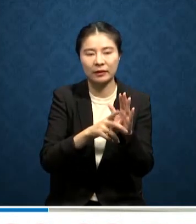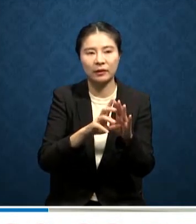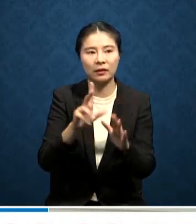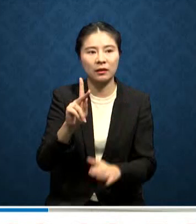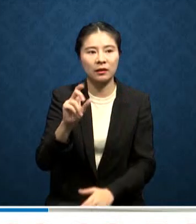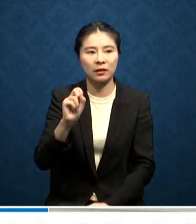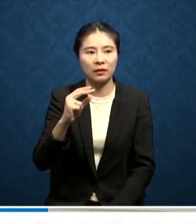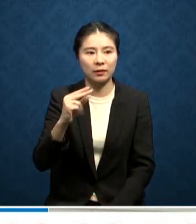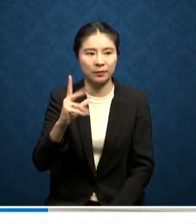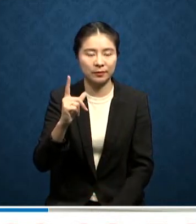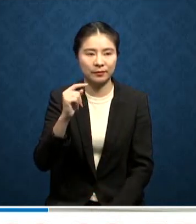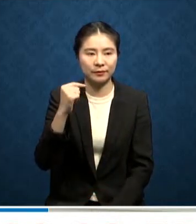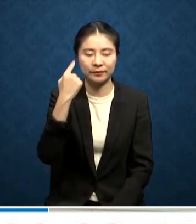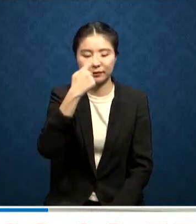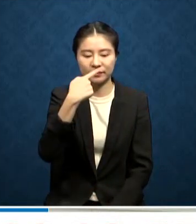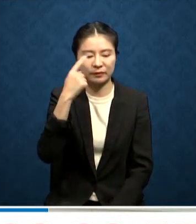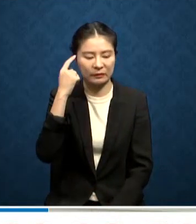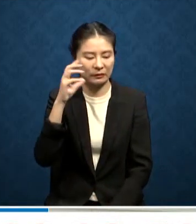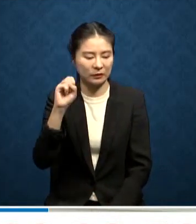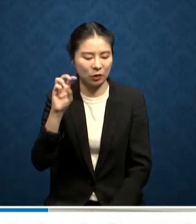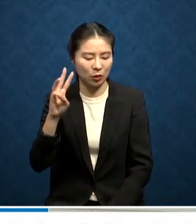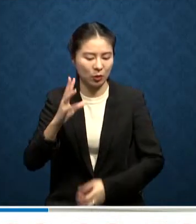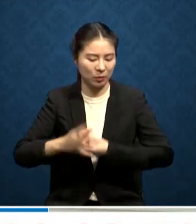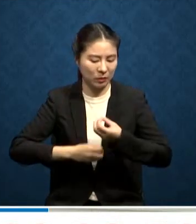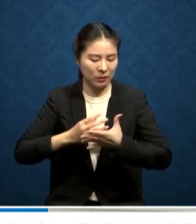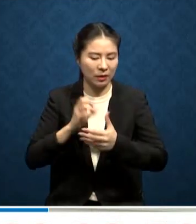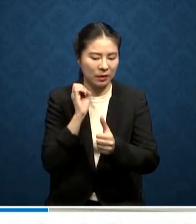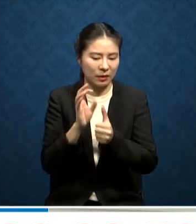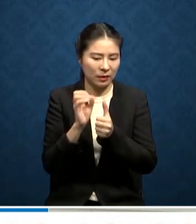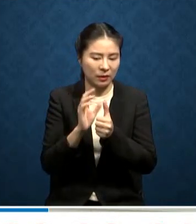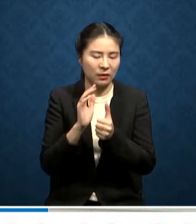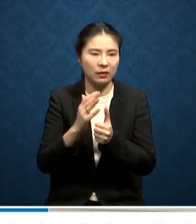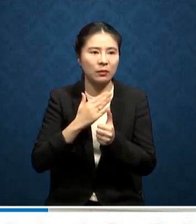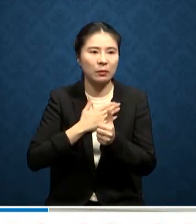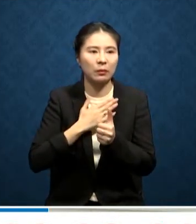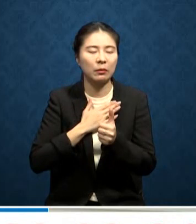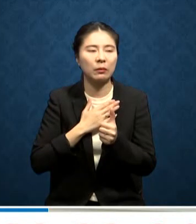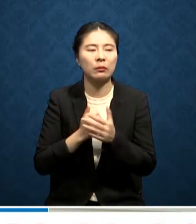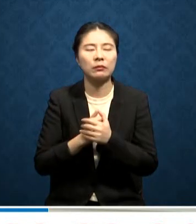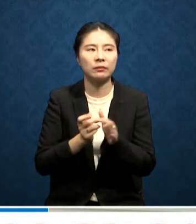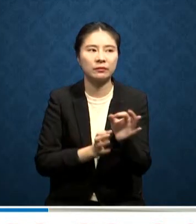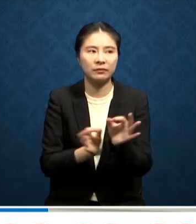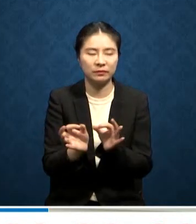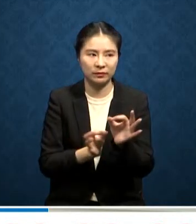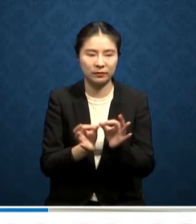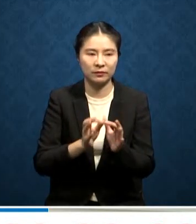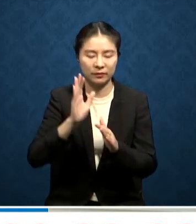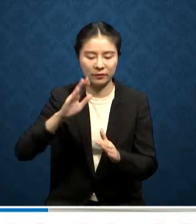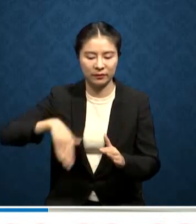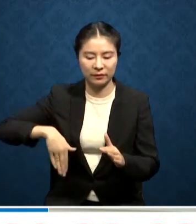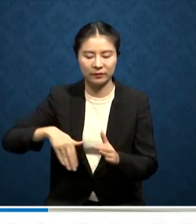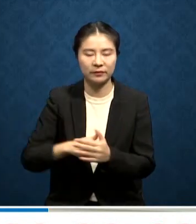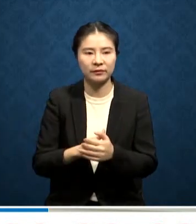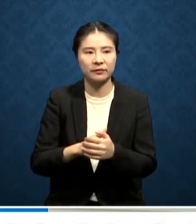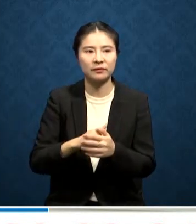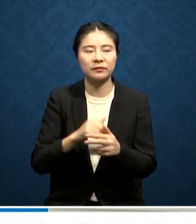เพิ่มเติมหากสมาชิกวุฒิสภาผู้ทรงเกียรติท่านใดมีข้อคิดเห็นข้อสังเกตหรือข้อเสนอแนะใดๆคณะกรรมการจะตอบ